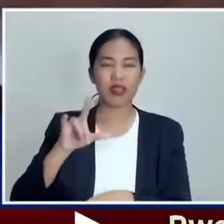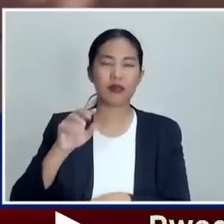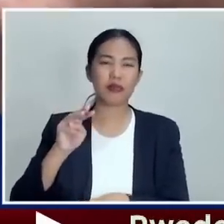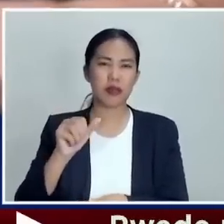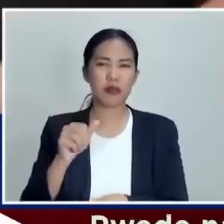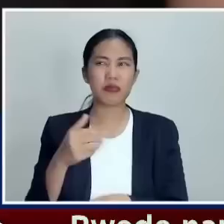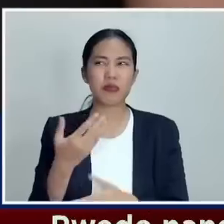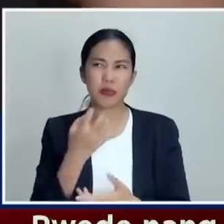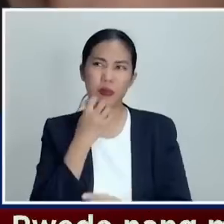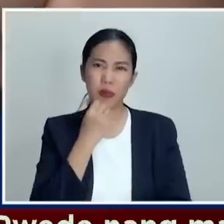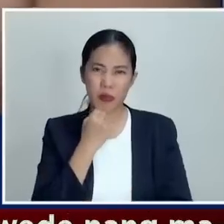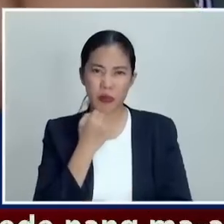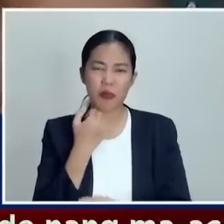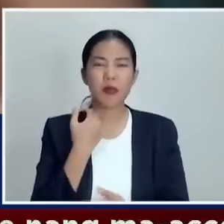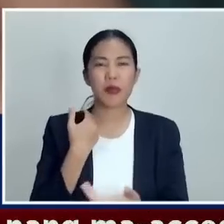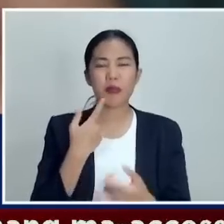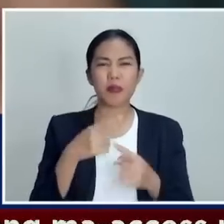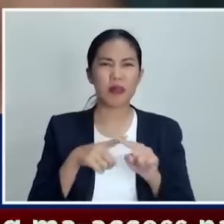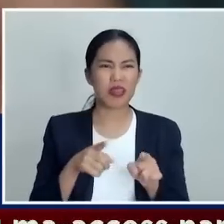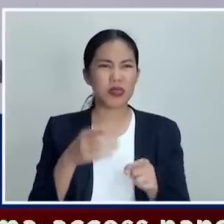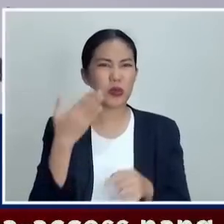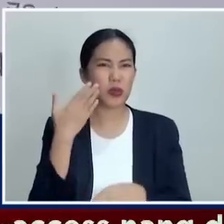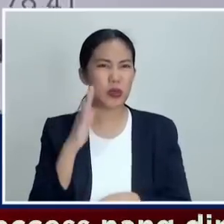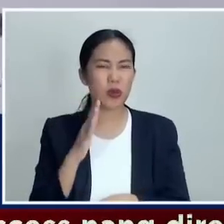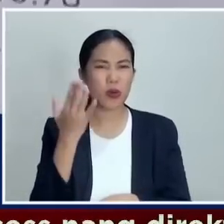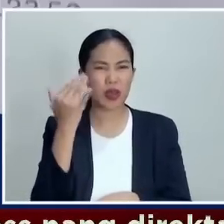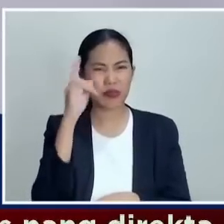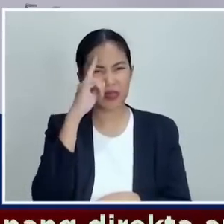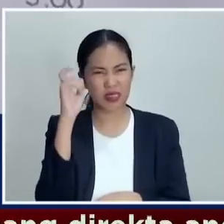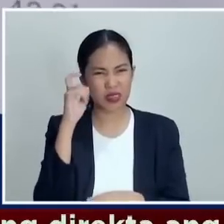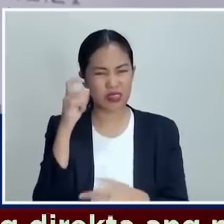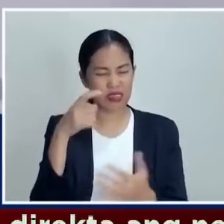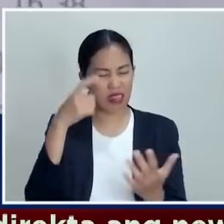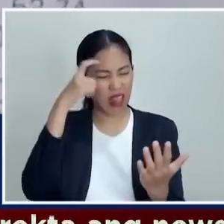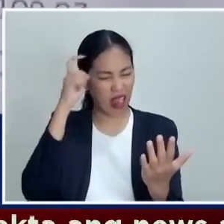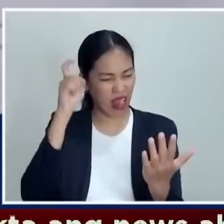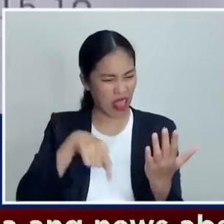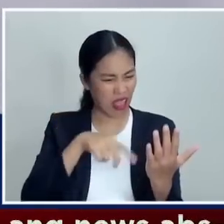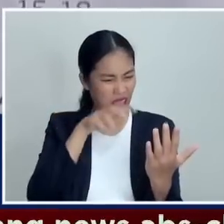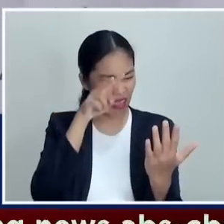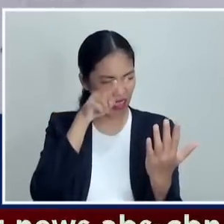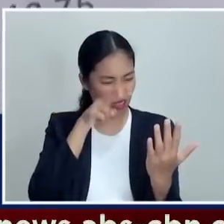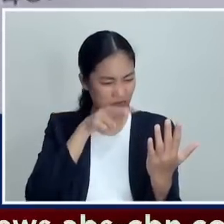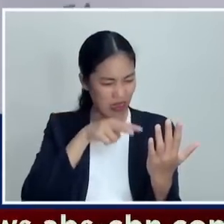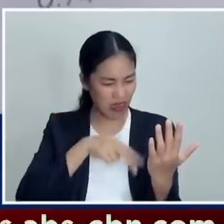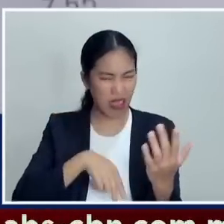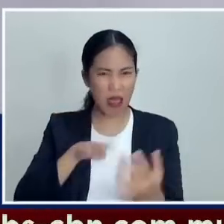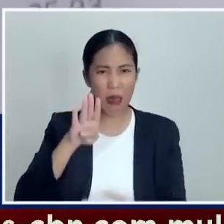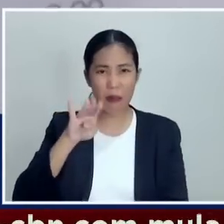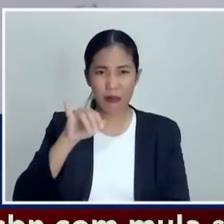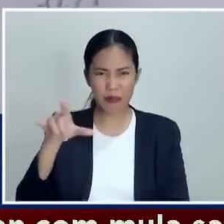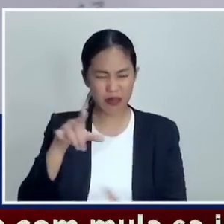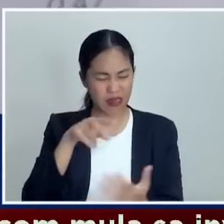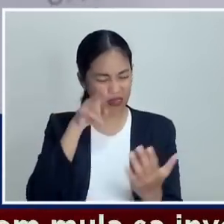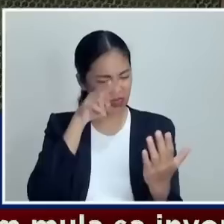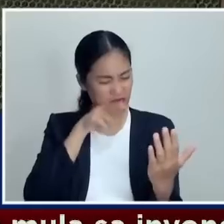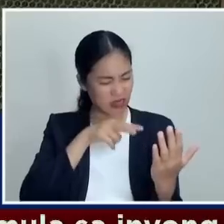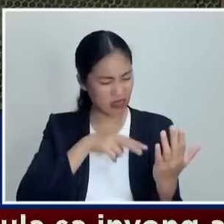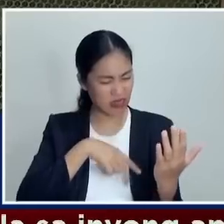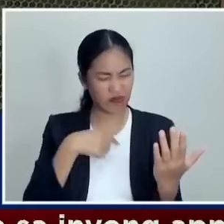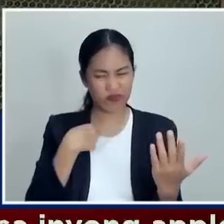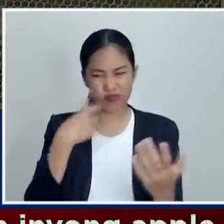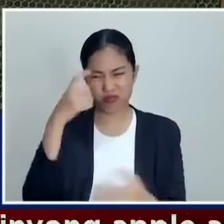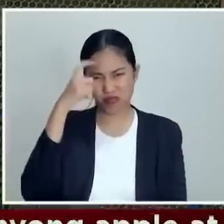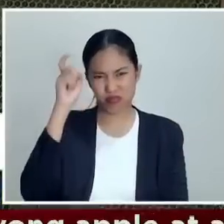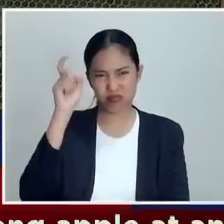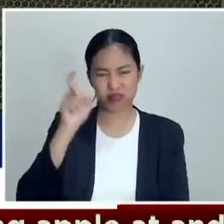sigurado dahil hindi naman niya naiintindihan ang sangkaterbang numerong nasa bill. Eh, hindi ko na rin iniintindi at hindi